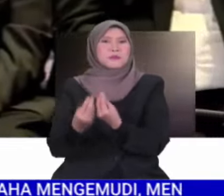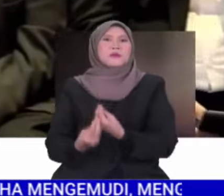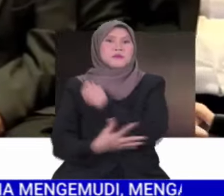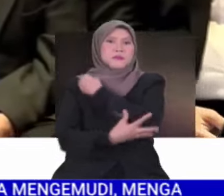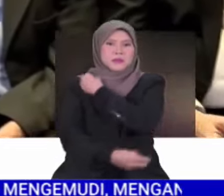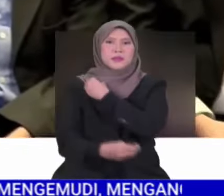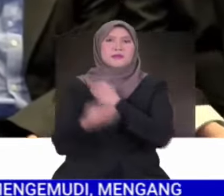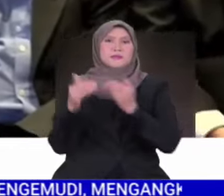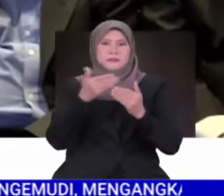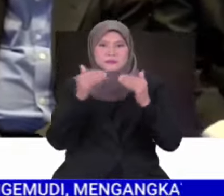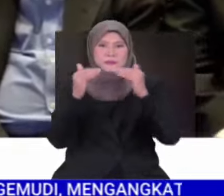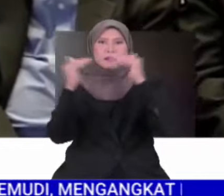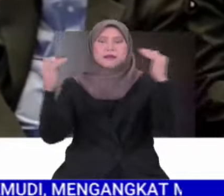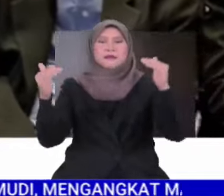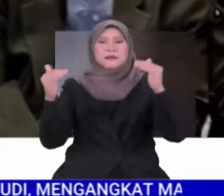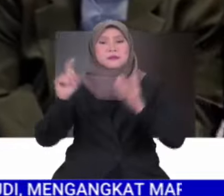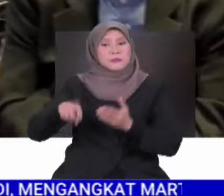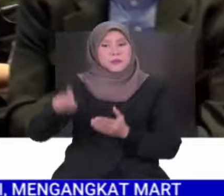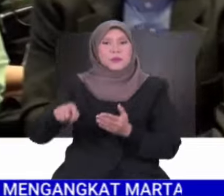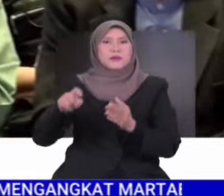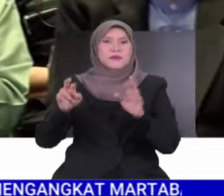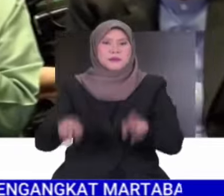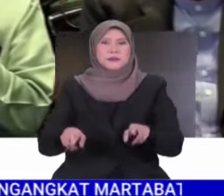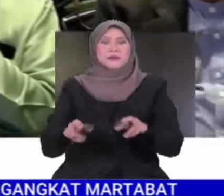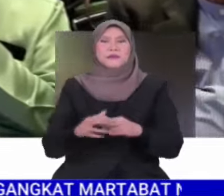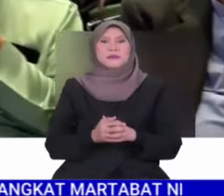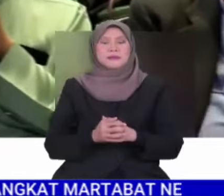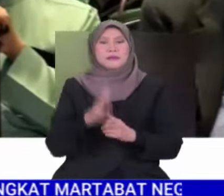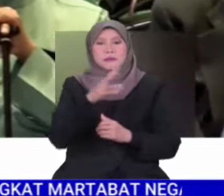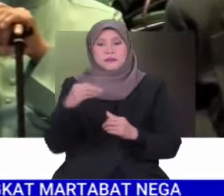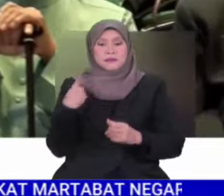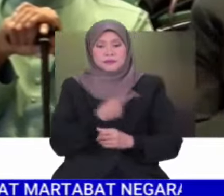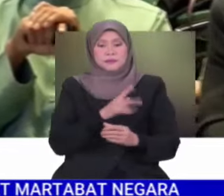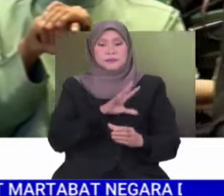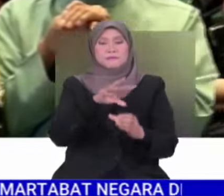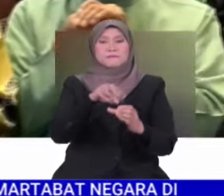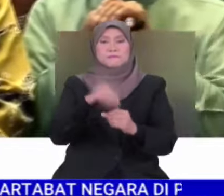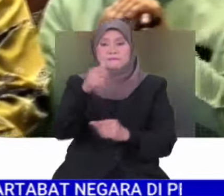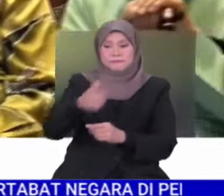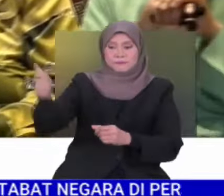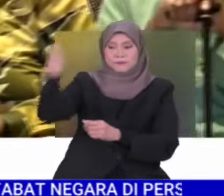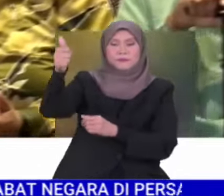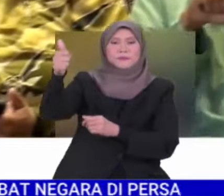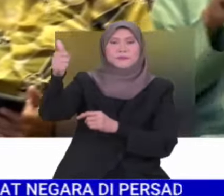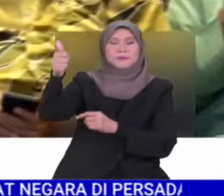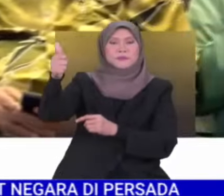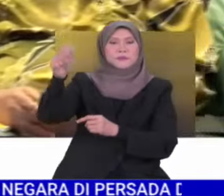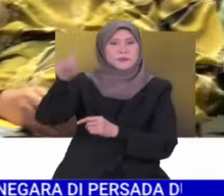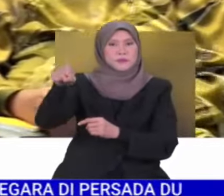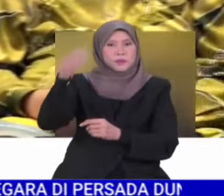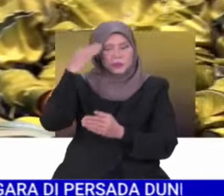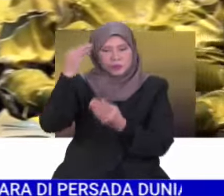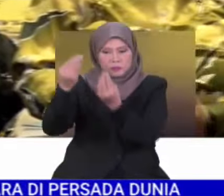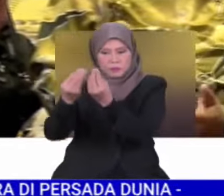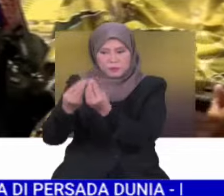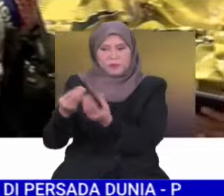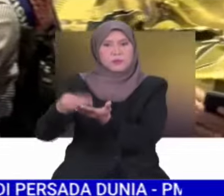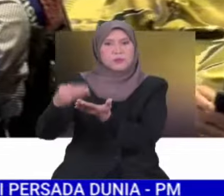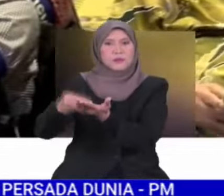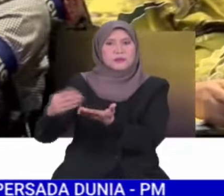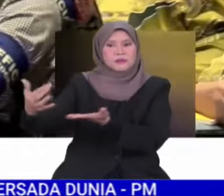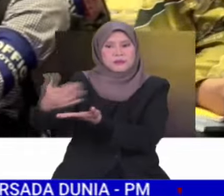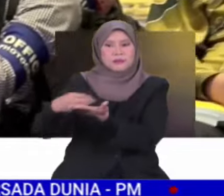adil. Rakyat umumnya dan kita dalam kategori yang lebih atas ukur pendapatan itu